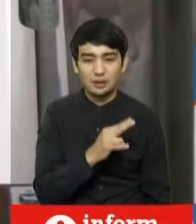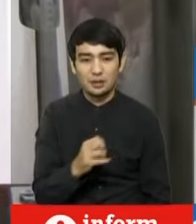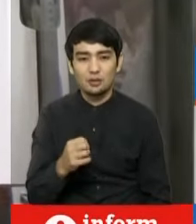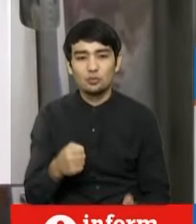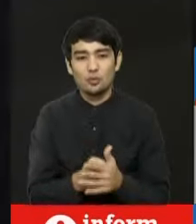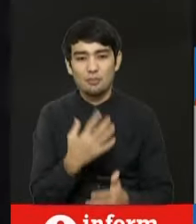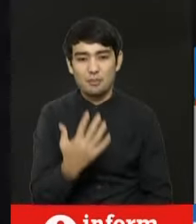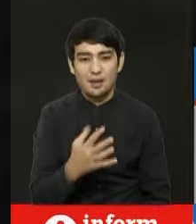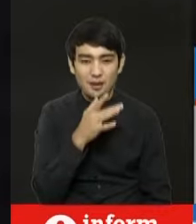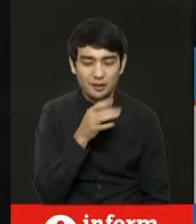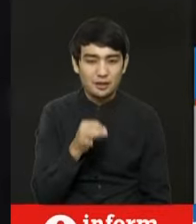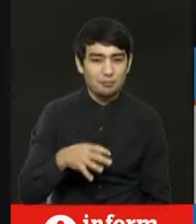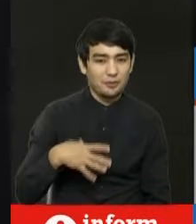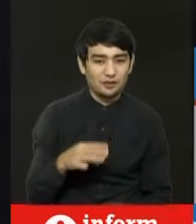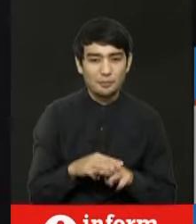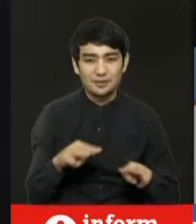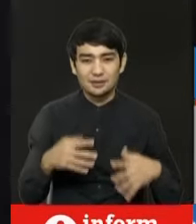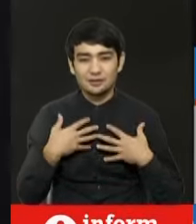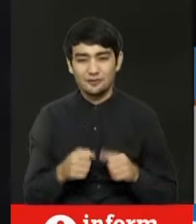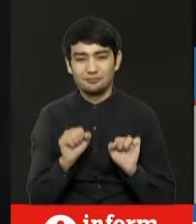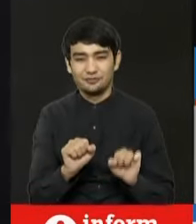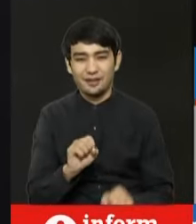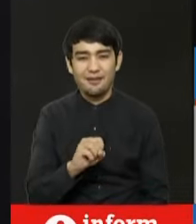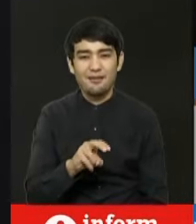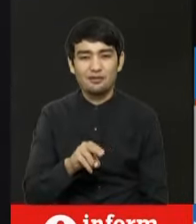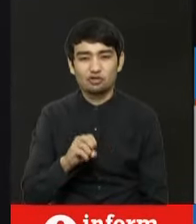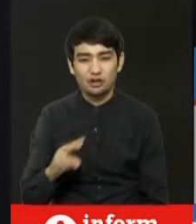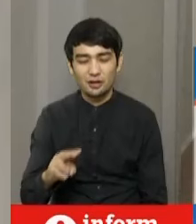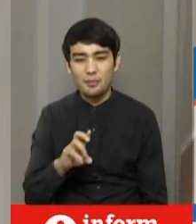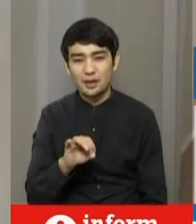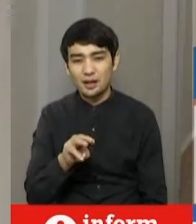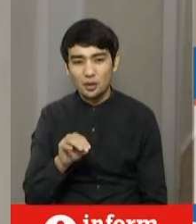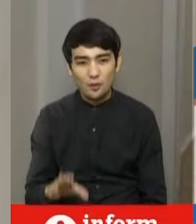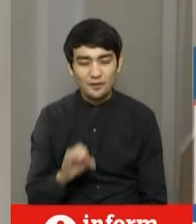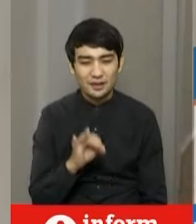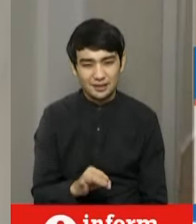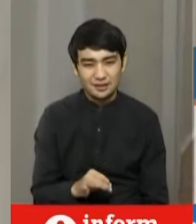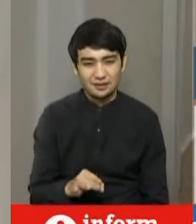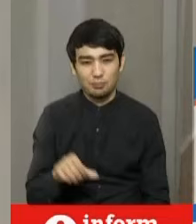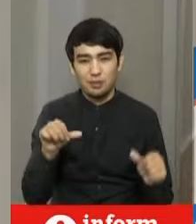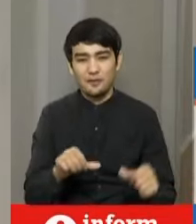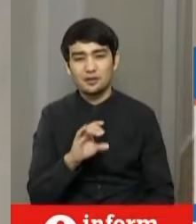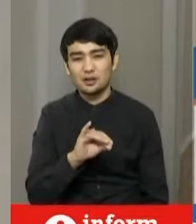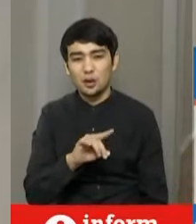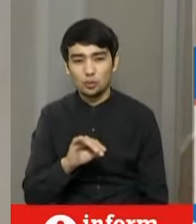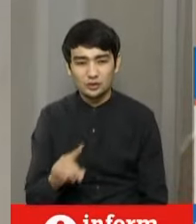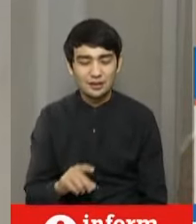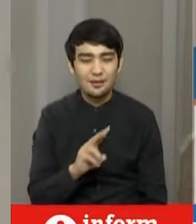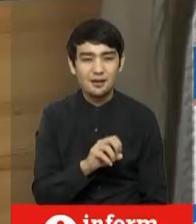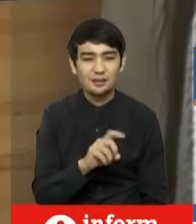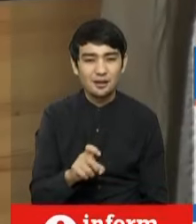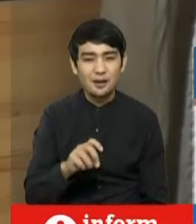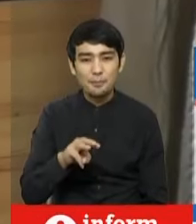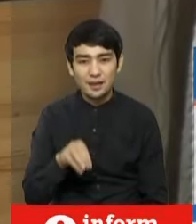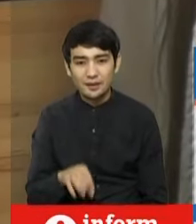5 лет поэтому бывший министр здравоохранения ельн бернов а ныне советник отраслевого профсоюза казак мед предлагает